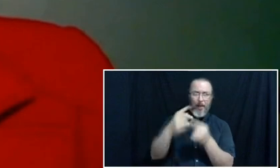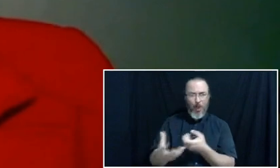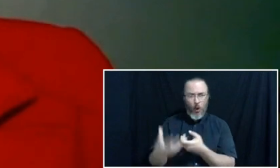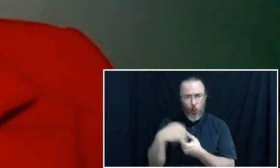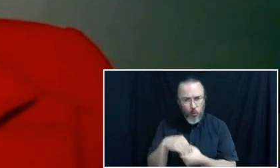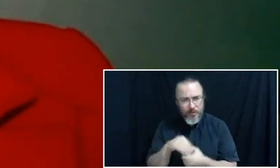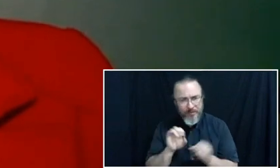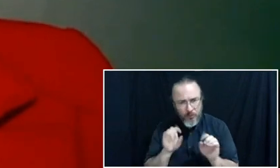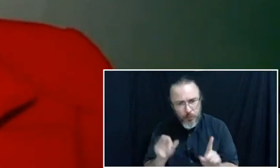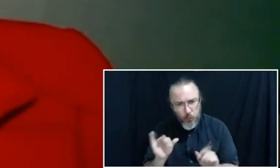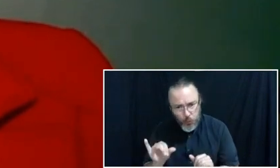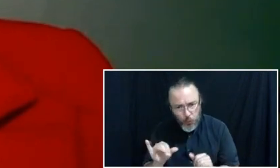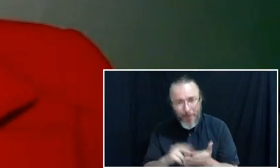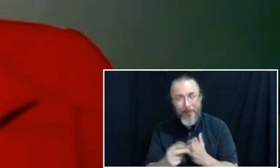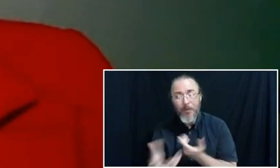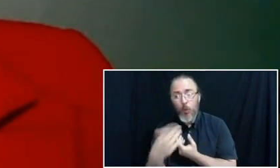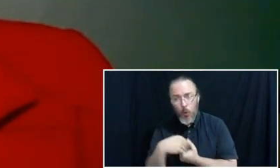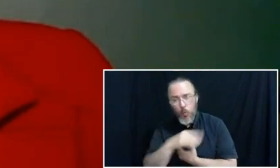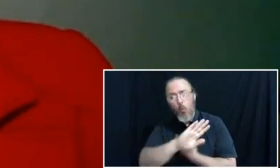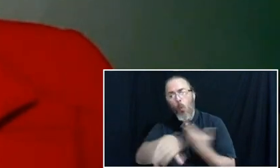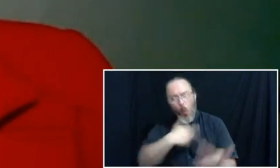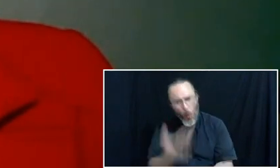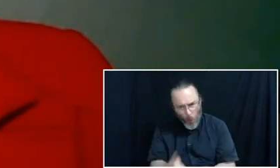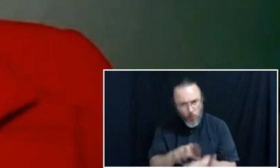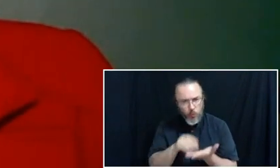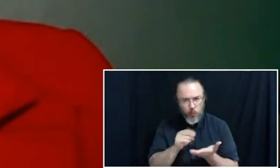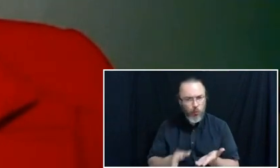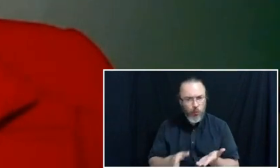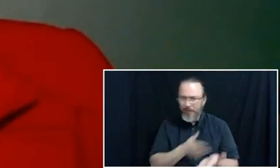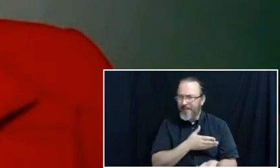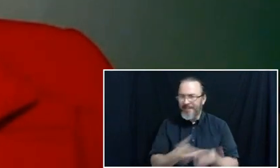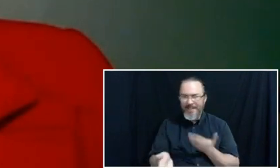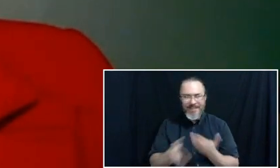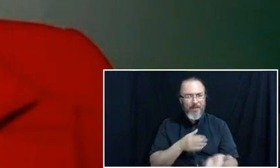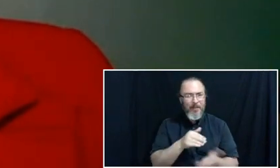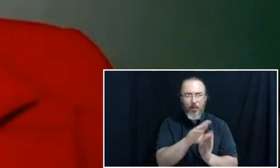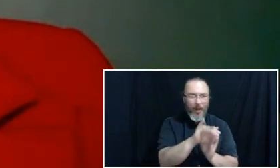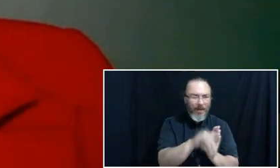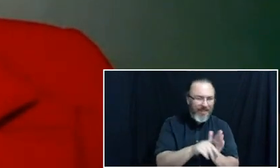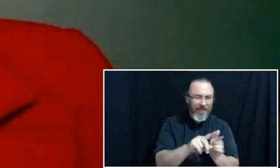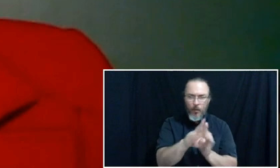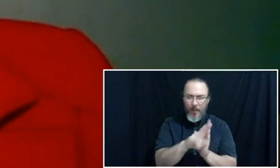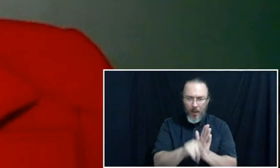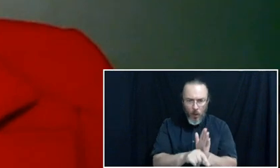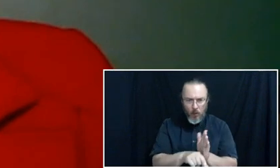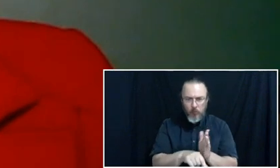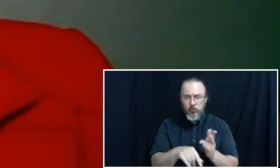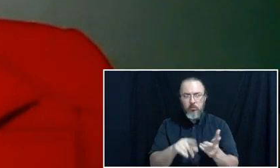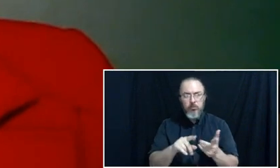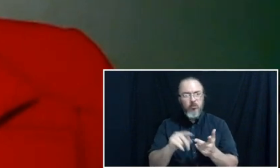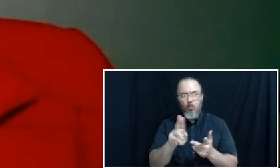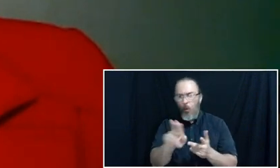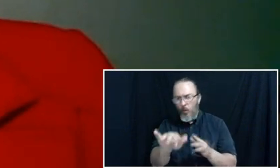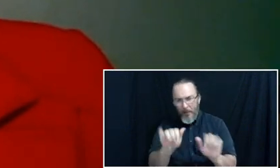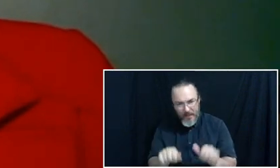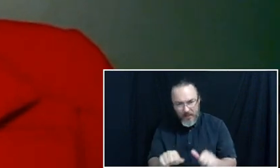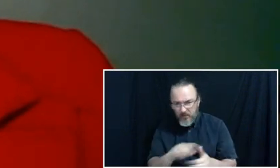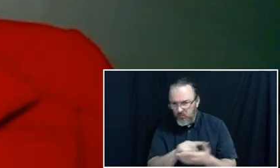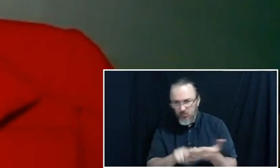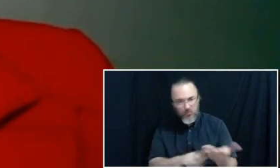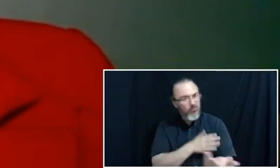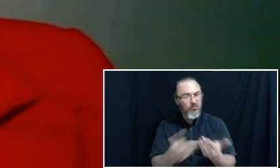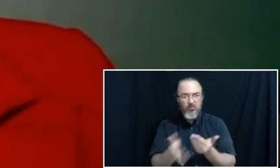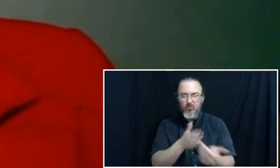contexte, antécédent ou aptitude. Un appel à recueillir de meilleures données sans lesquelles on ne peut pas comprendre les véritables parties du problème. Un appel à rendre